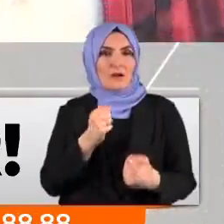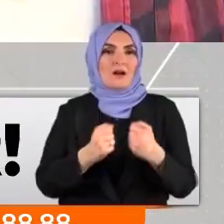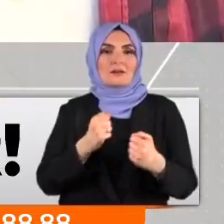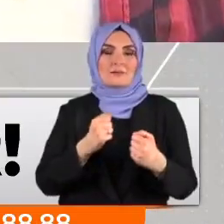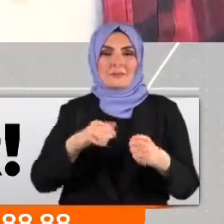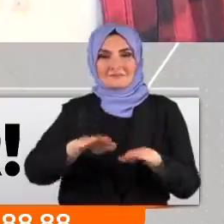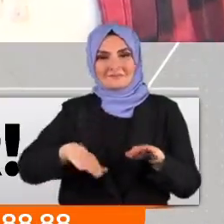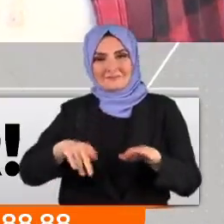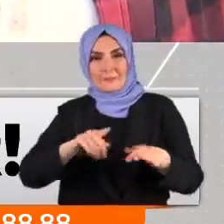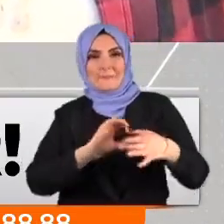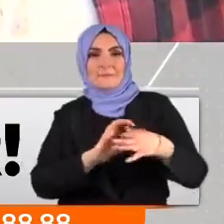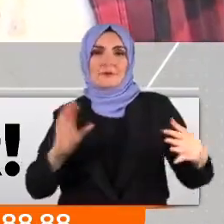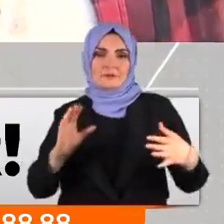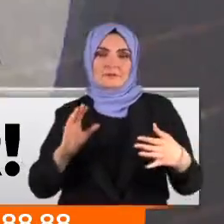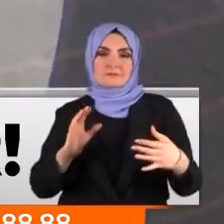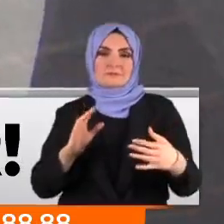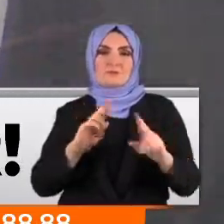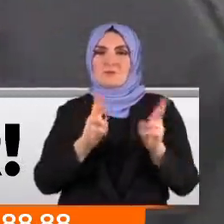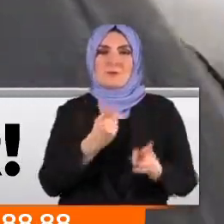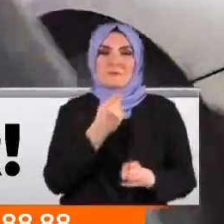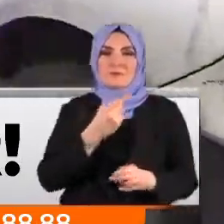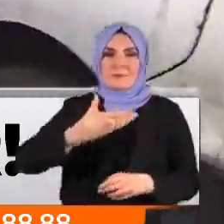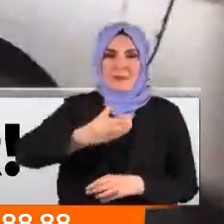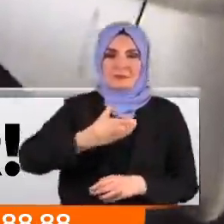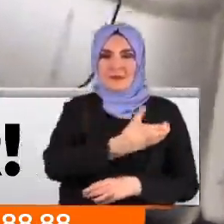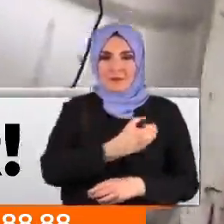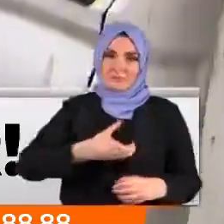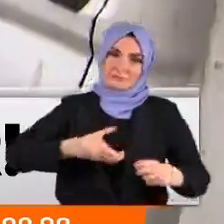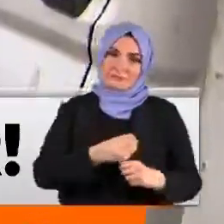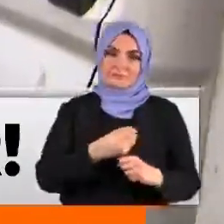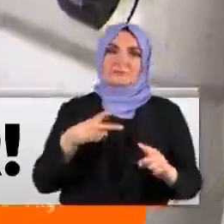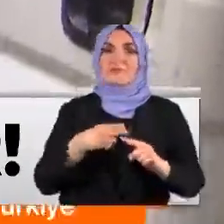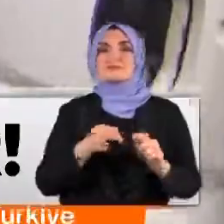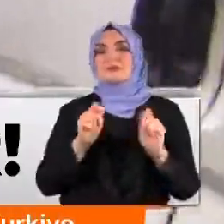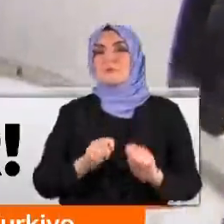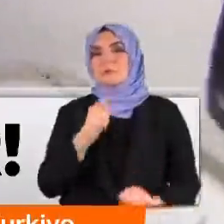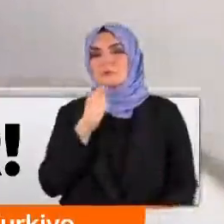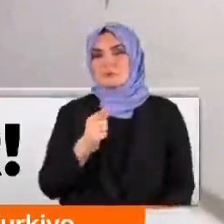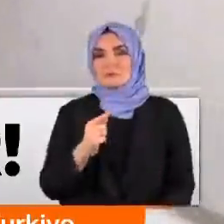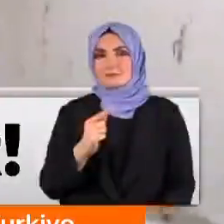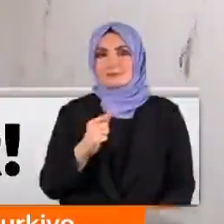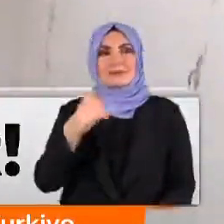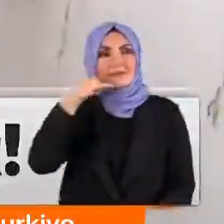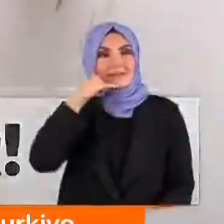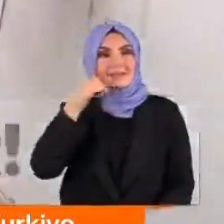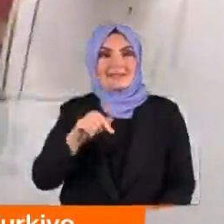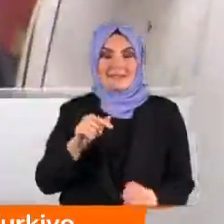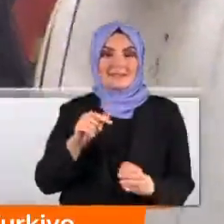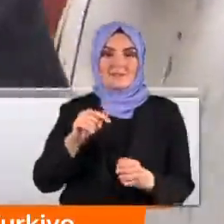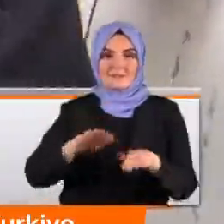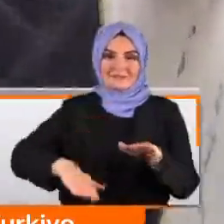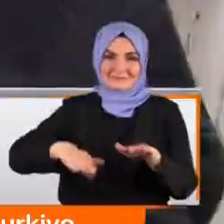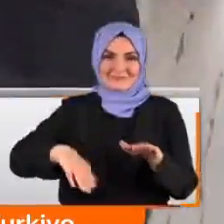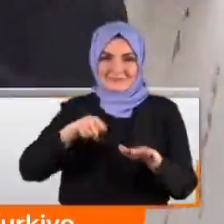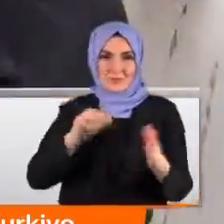Esnafın birinden pense aldım. Kestim, yana koydum. Mehmet Kaba elektrikli skuterin uygulamasına girdi ve yetkililere ulaşmak istedi oradan.